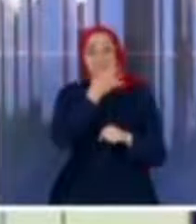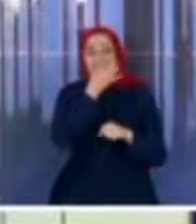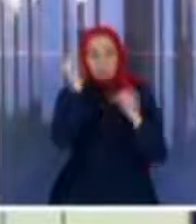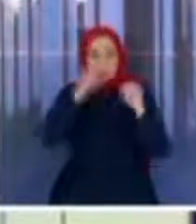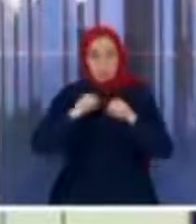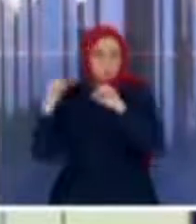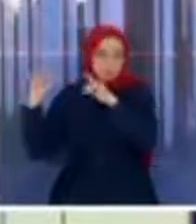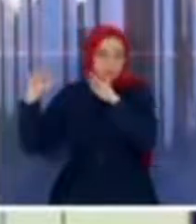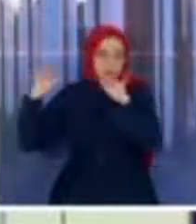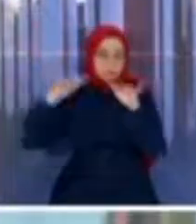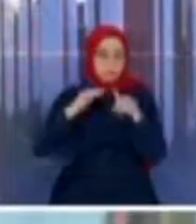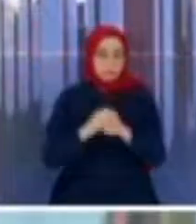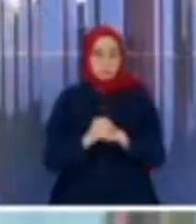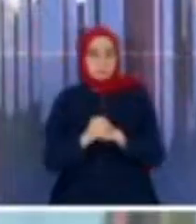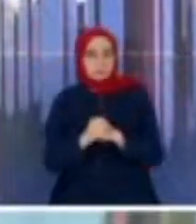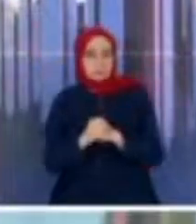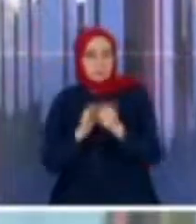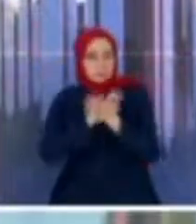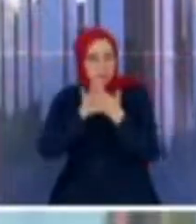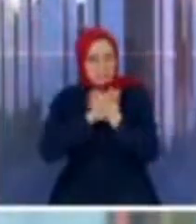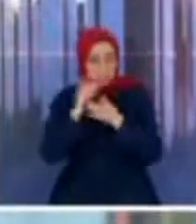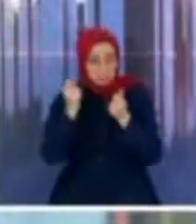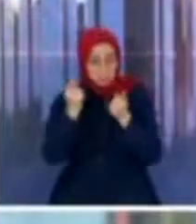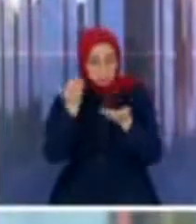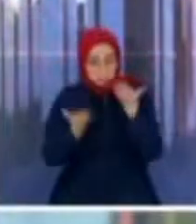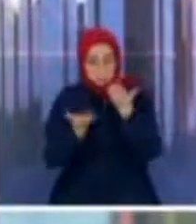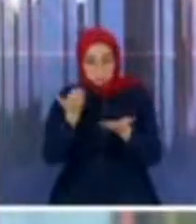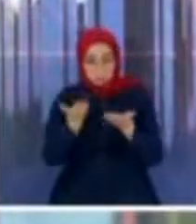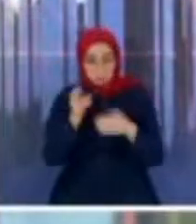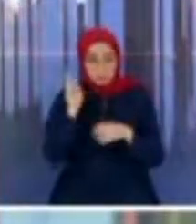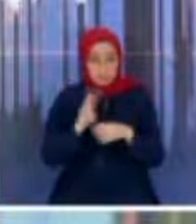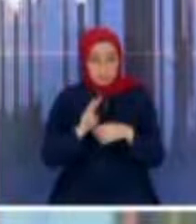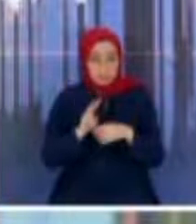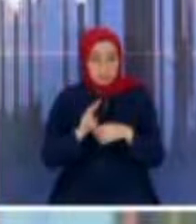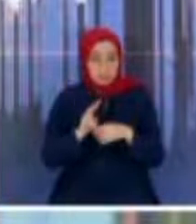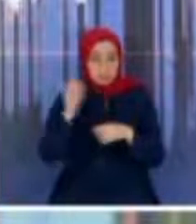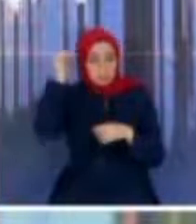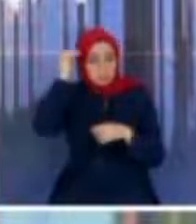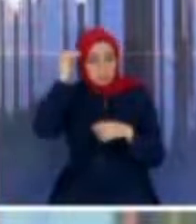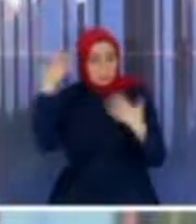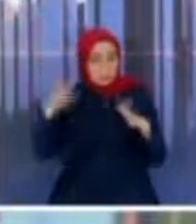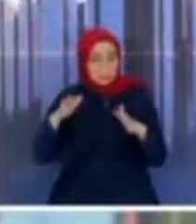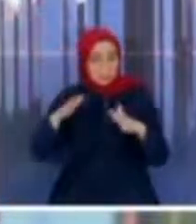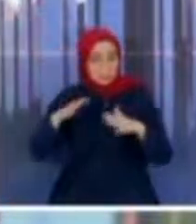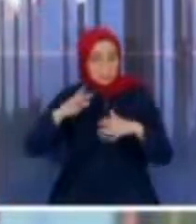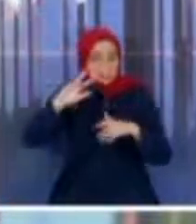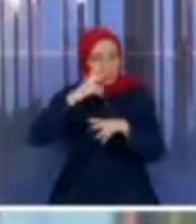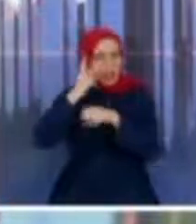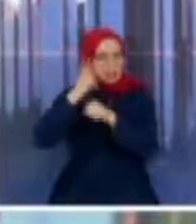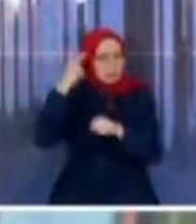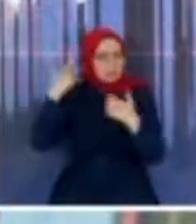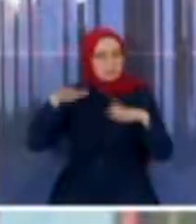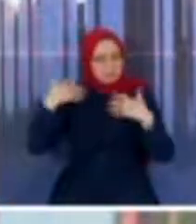فما تقدير لكلفه المشروع؟ مع العلم انا بيدي لازمني روسيكلاج خاطر المونيتور عندي اكثر من عامين ما عملتش